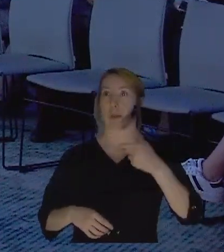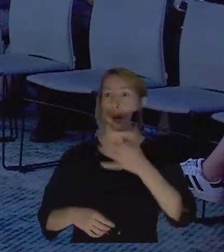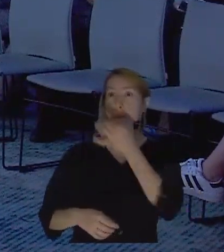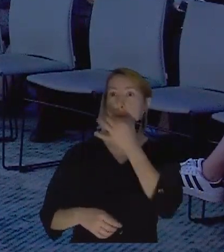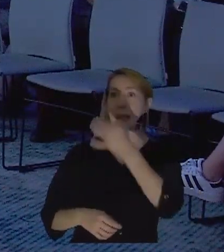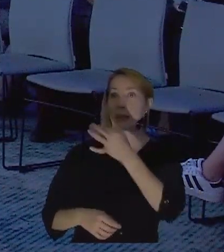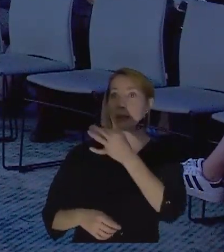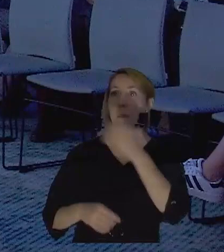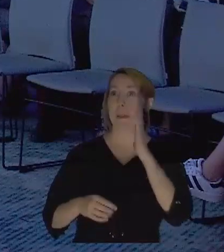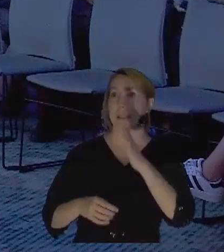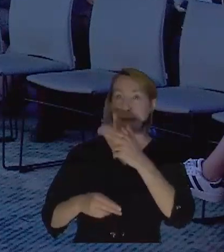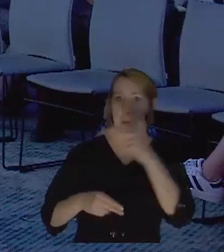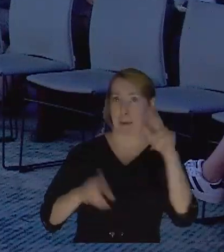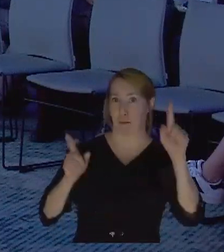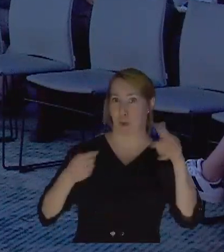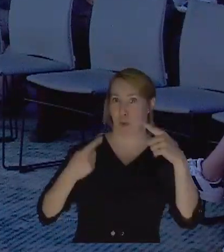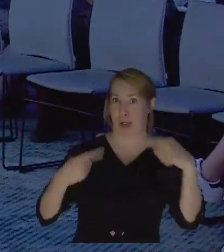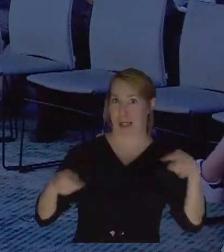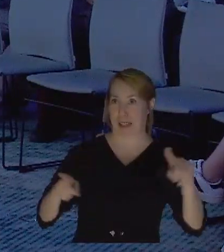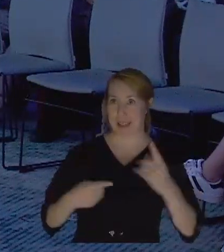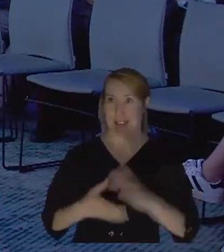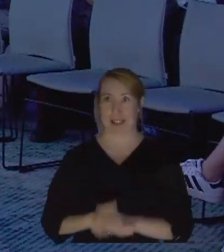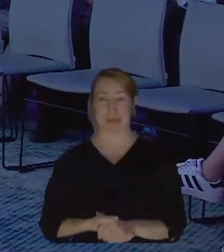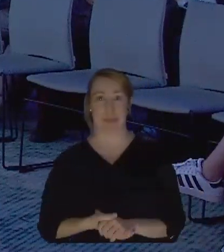będzie muzyczne.